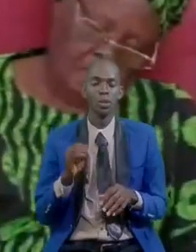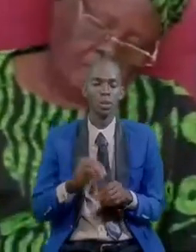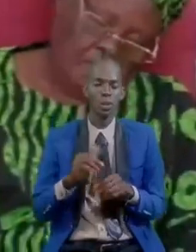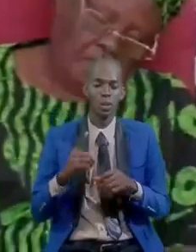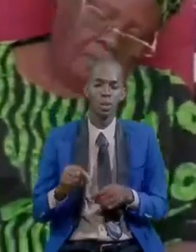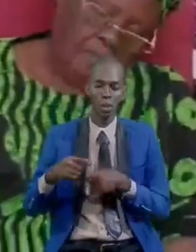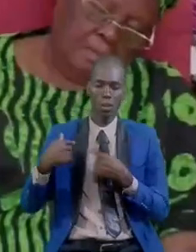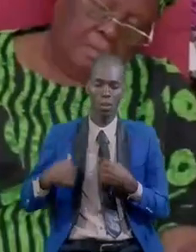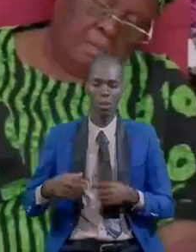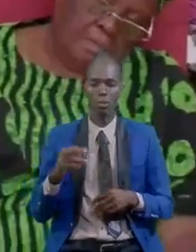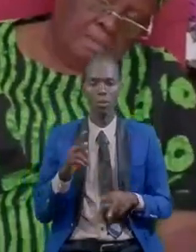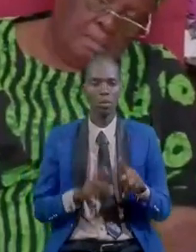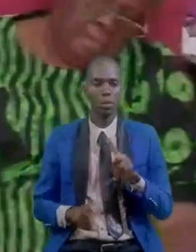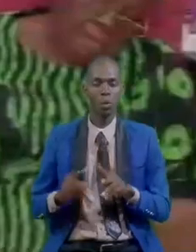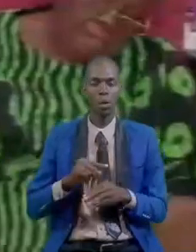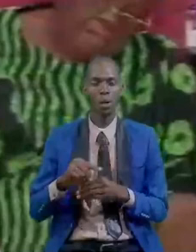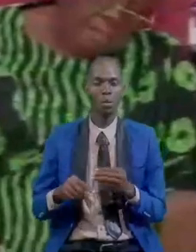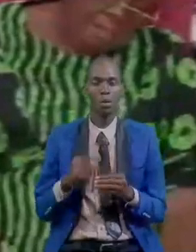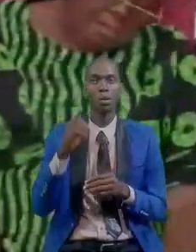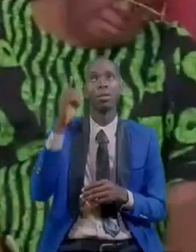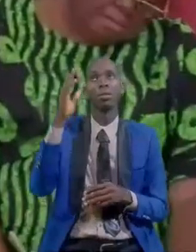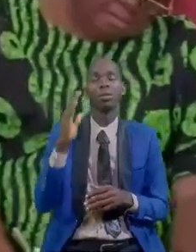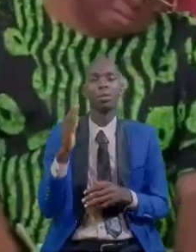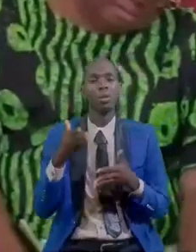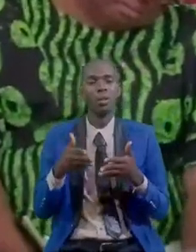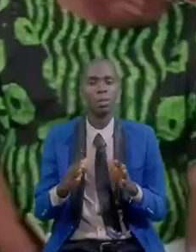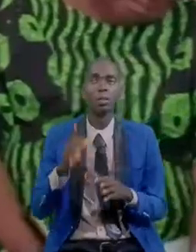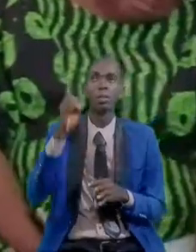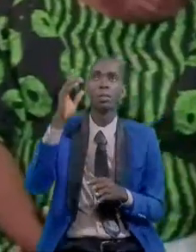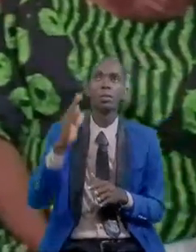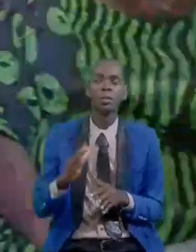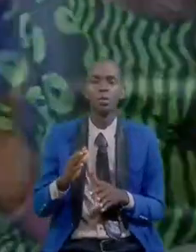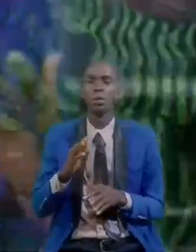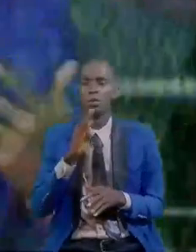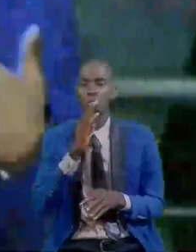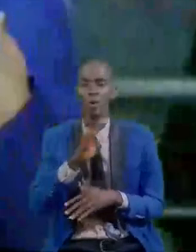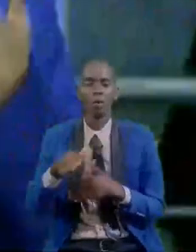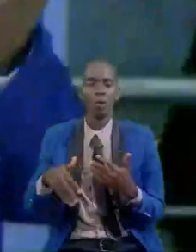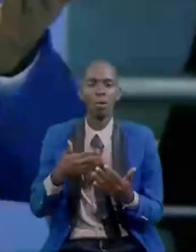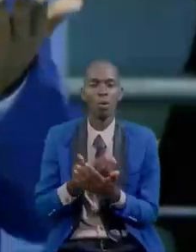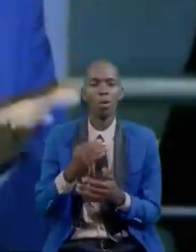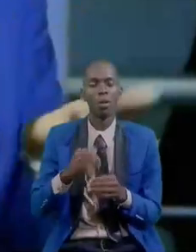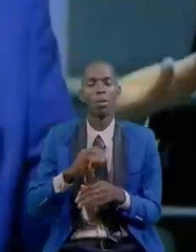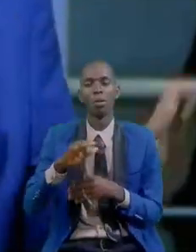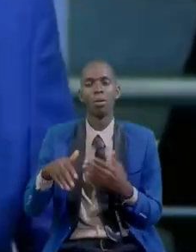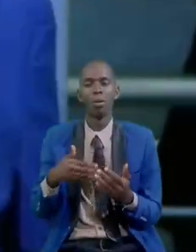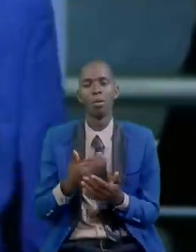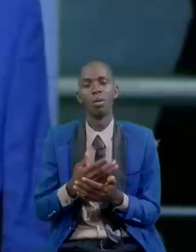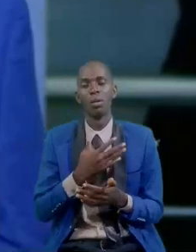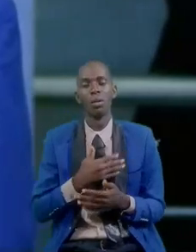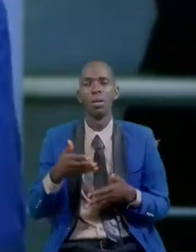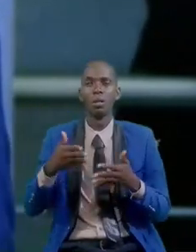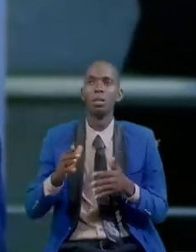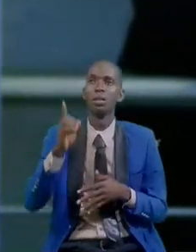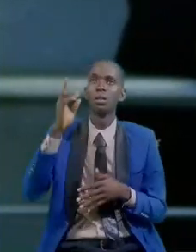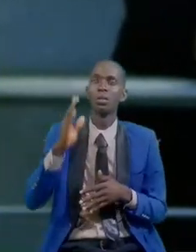imprimer dans le cœur du peuple que Dieu est grand, que Dieu soit tout en tous, et